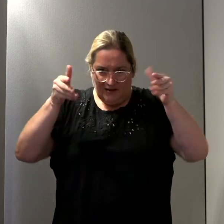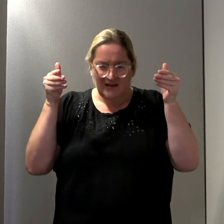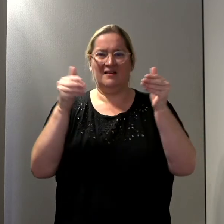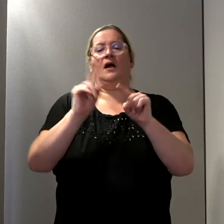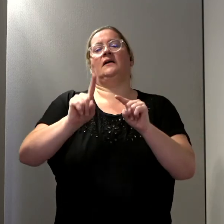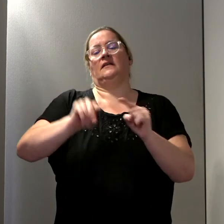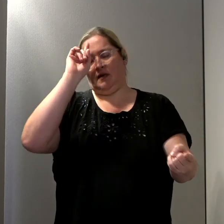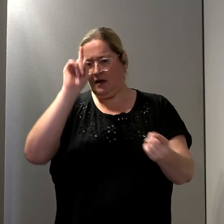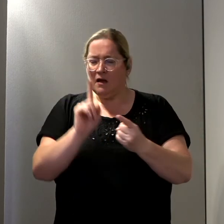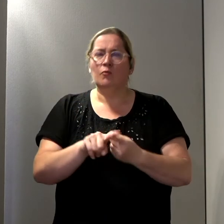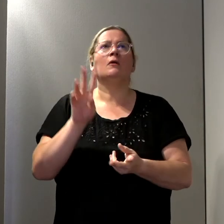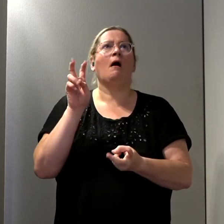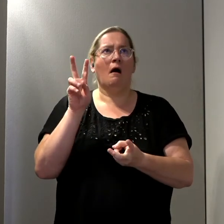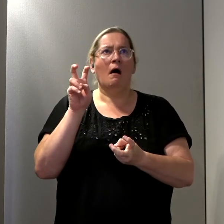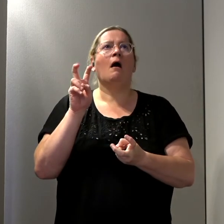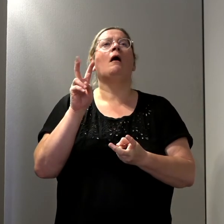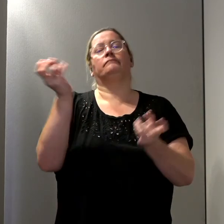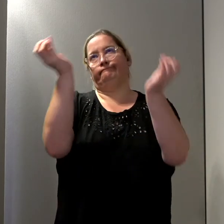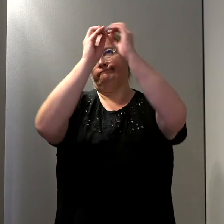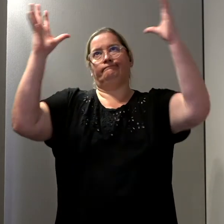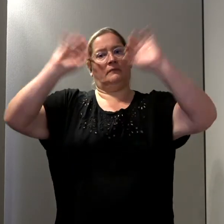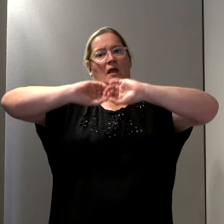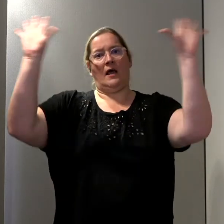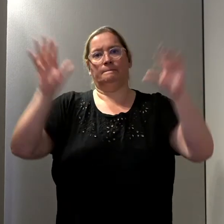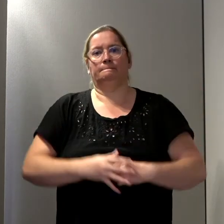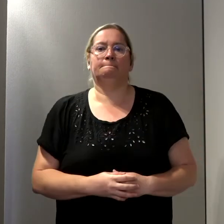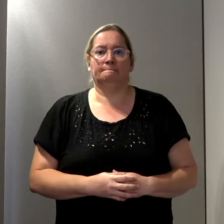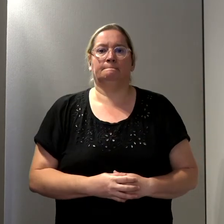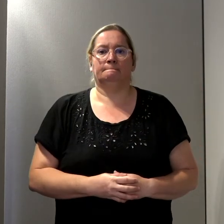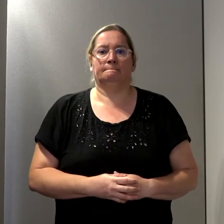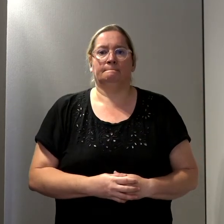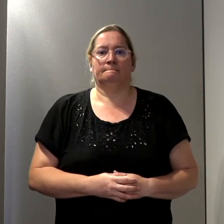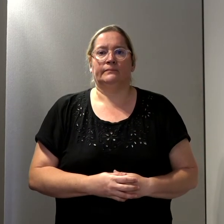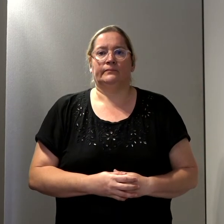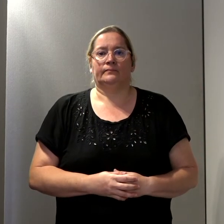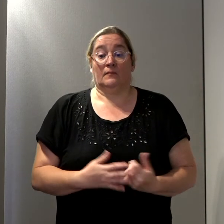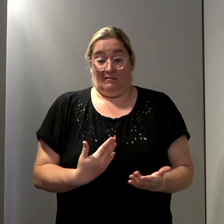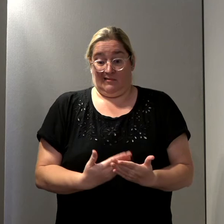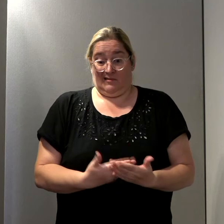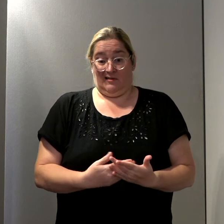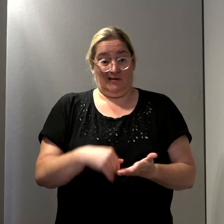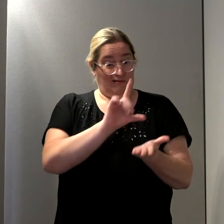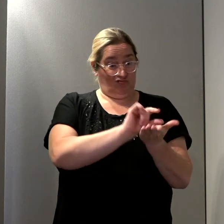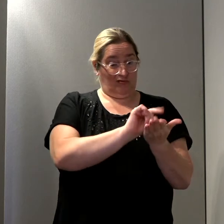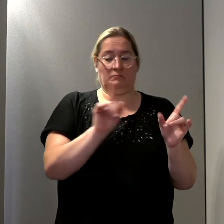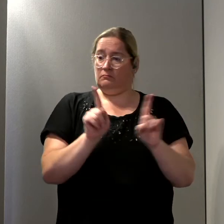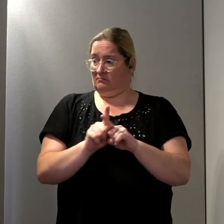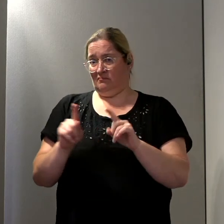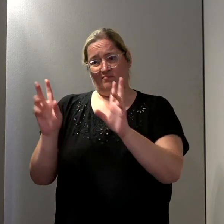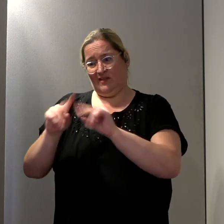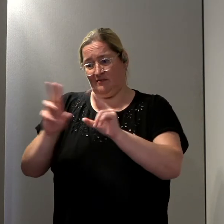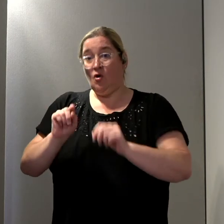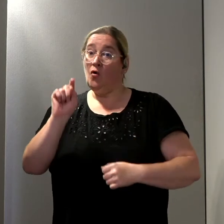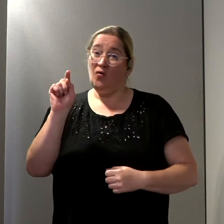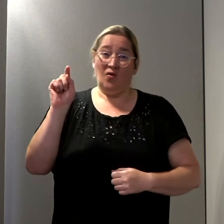pour renforcer la compréhension. Et finalement, c'est quelque chose qui s'applique aussi bien à un tweet qu'à la description. Il faut